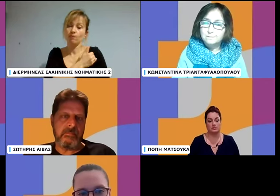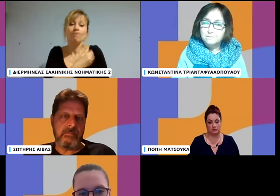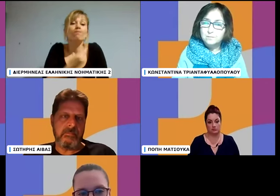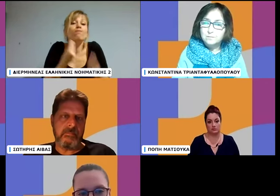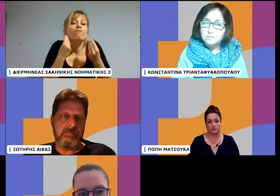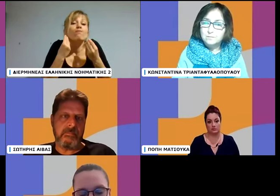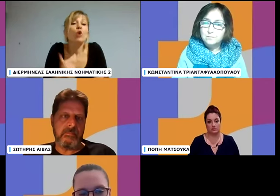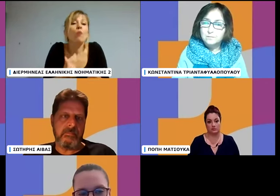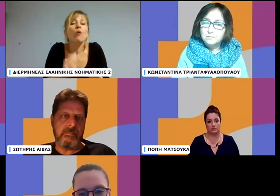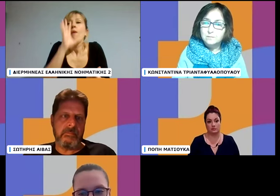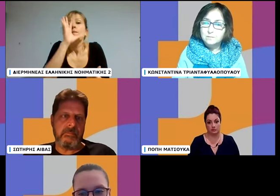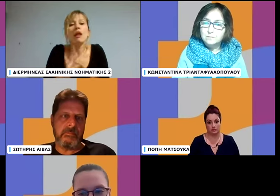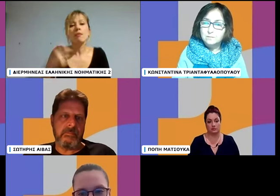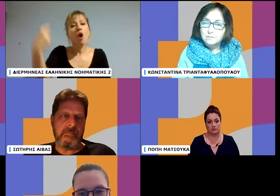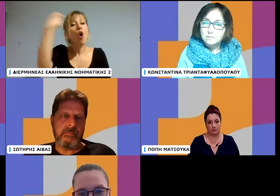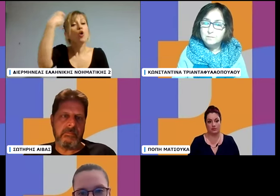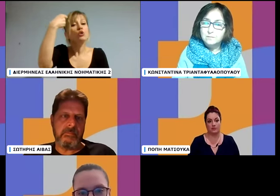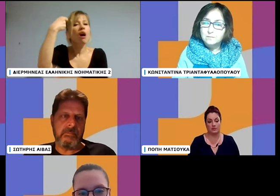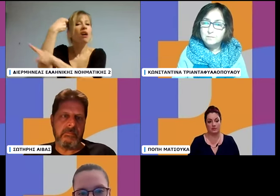διεκδικήσει μικρά οφειλόμενα ποσά.